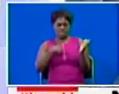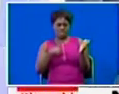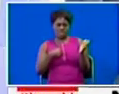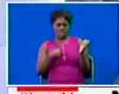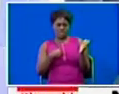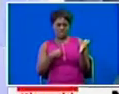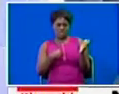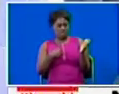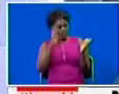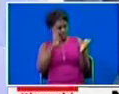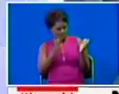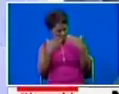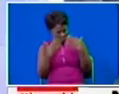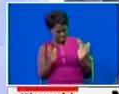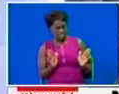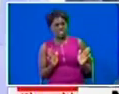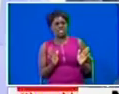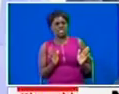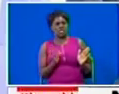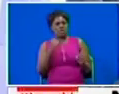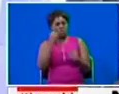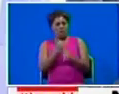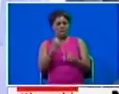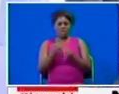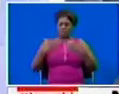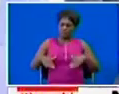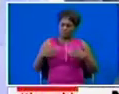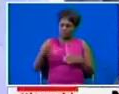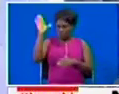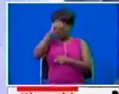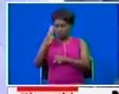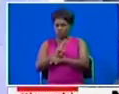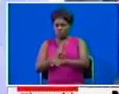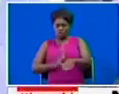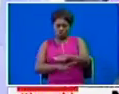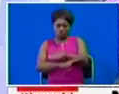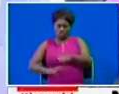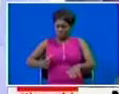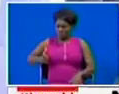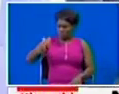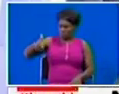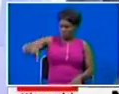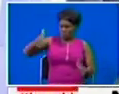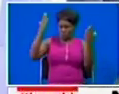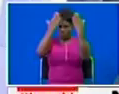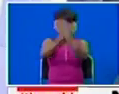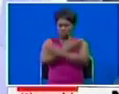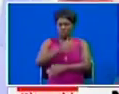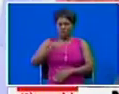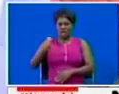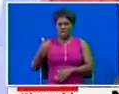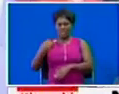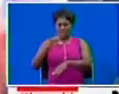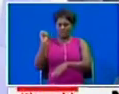Wajue hicho tumekiona. Hii wafanyikazi wetu kutumiwa kuiba mafuta usiku, wengine wanakuja wanatupa